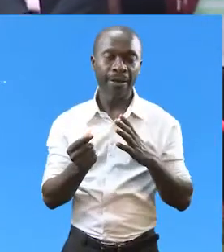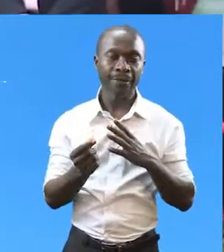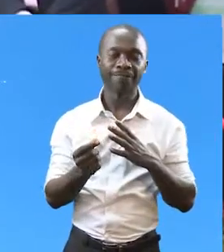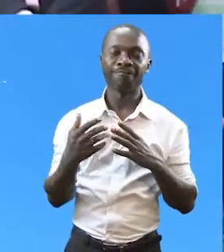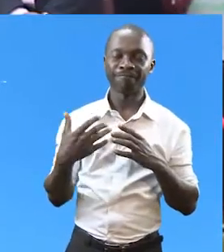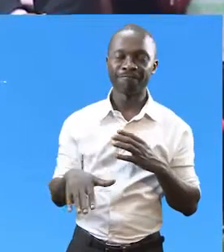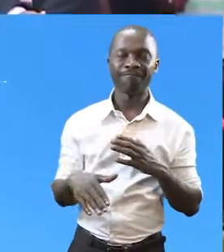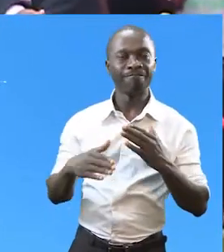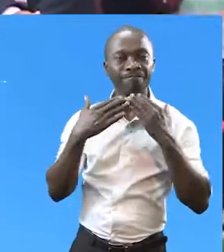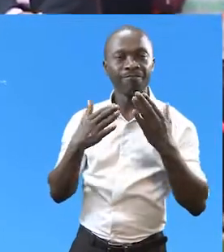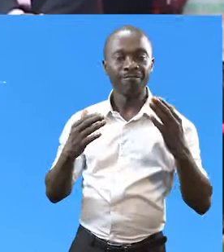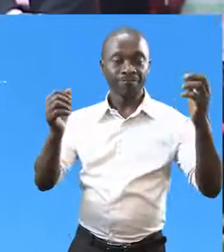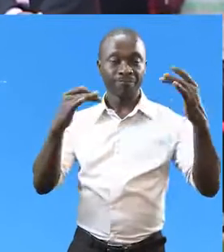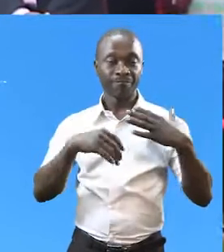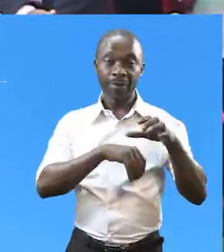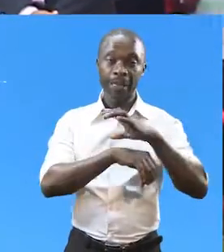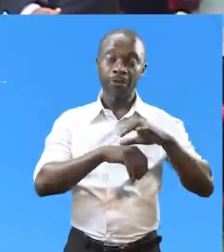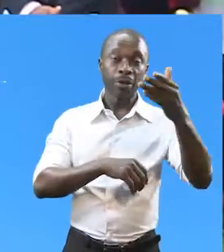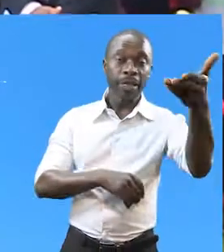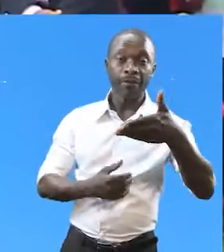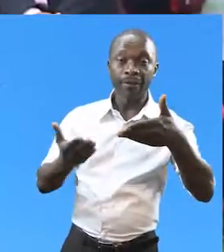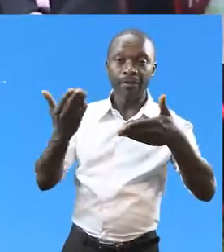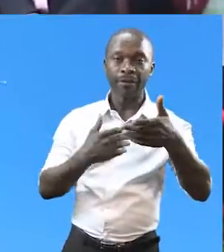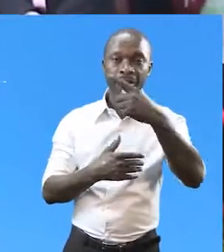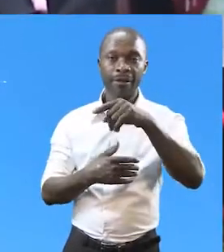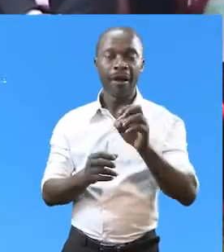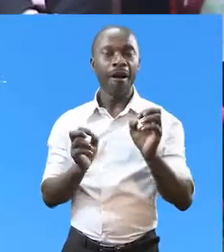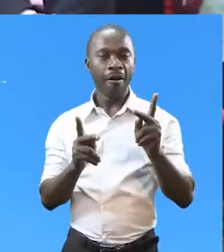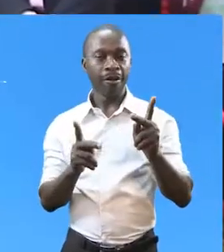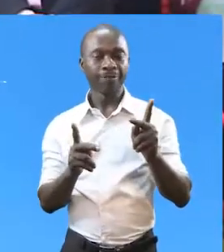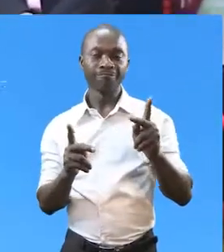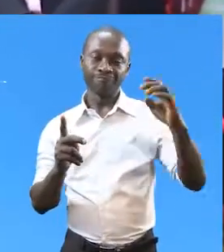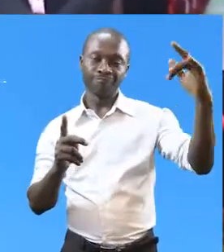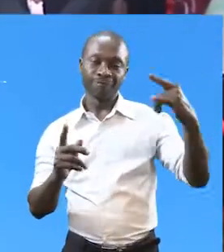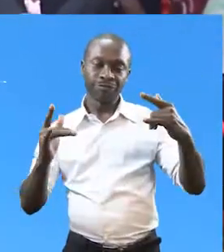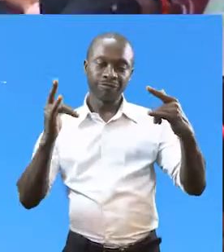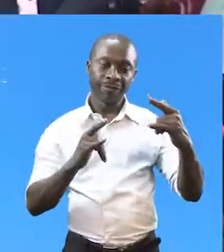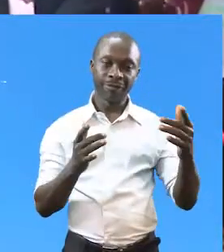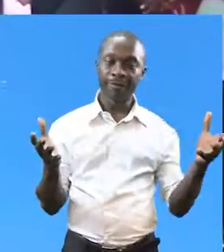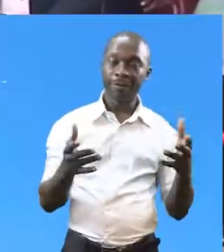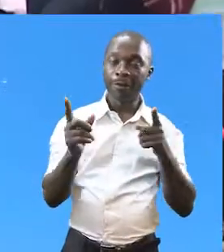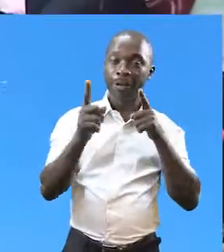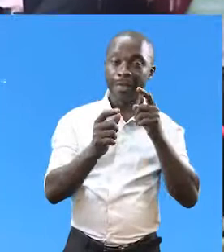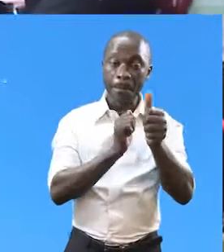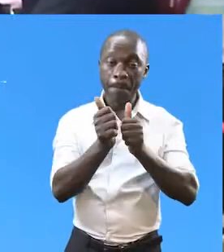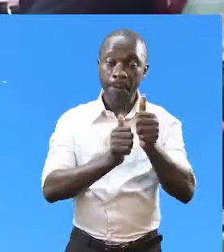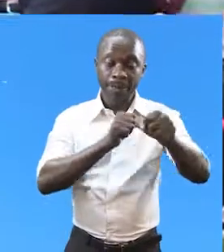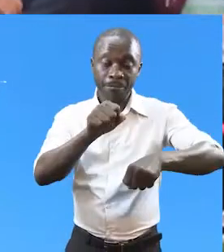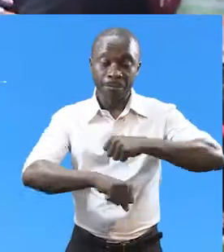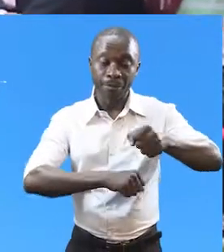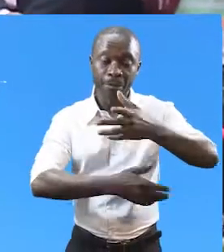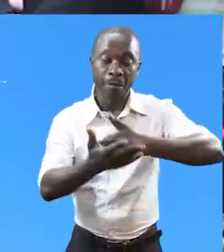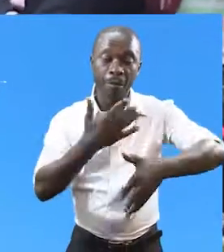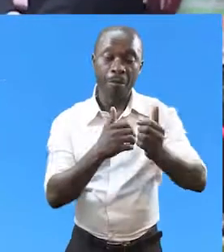à l'invitation du Cameroun à prendre part à cette compétition aux côtés de